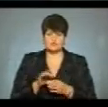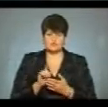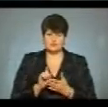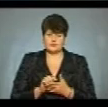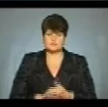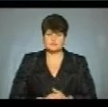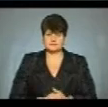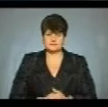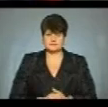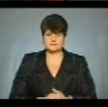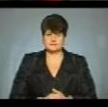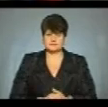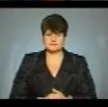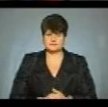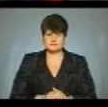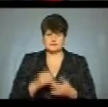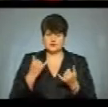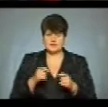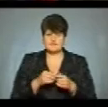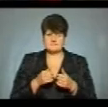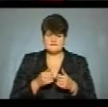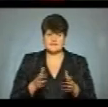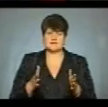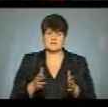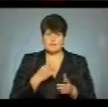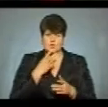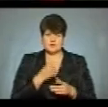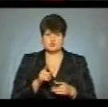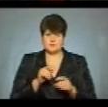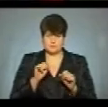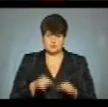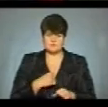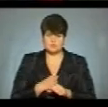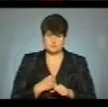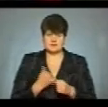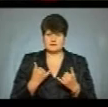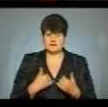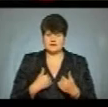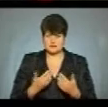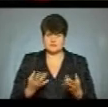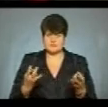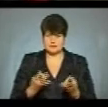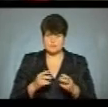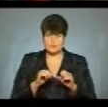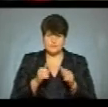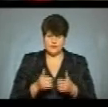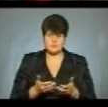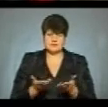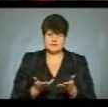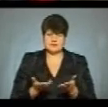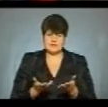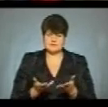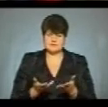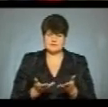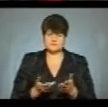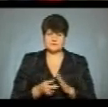Євген Філь. Ми сьогодні відкрилися, показали, що ми спроможні працювати. Тепер нам треба оформитися, щоб